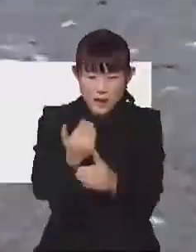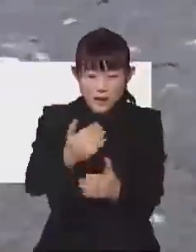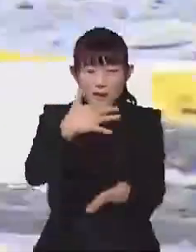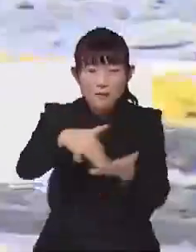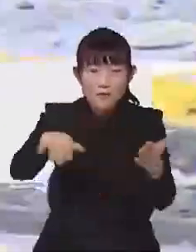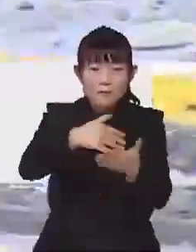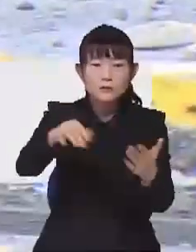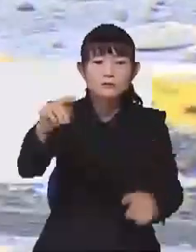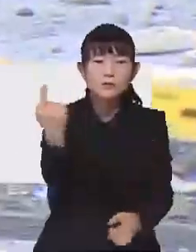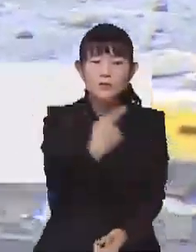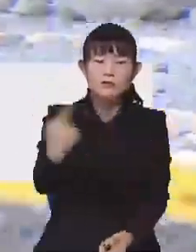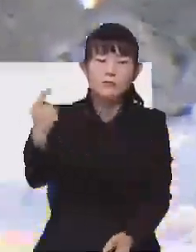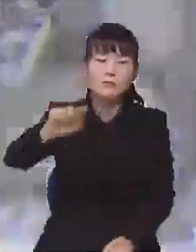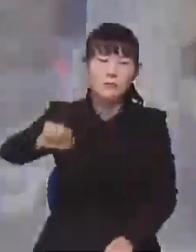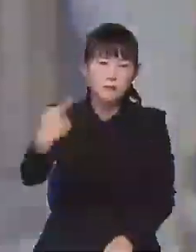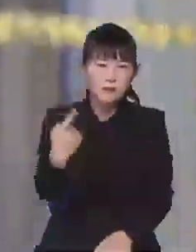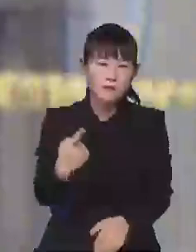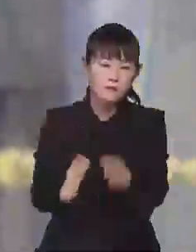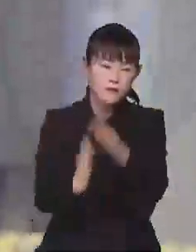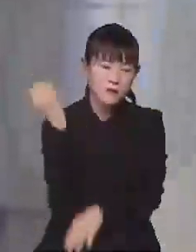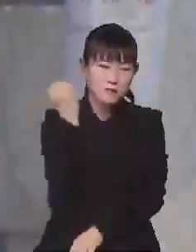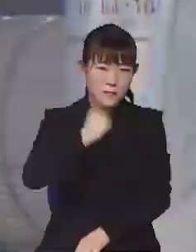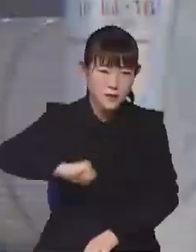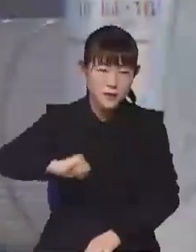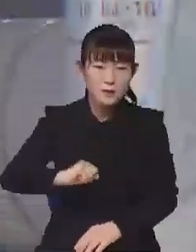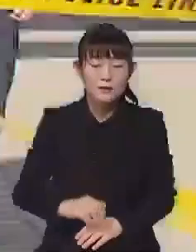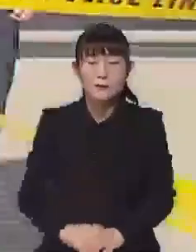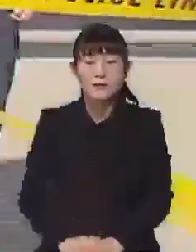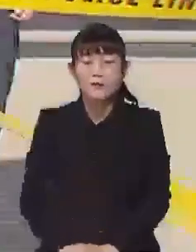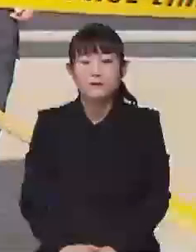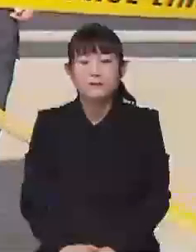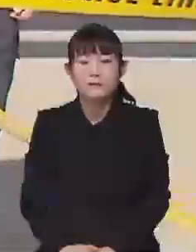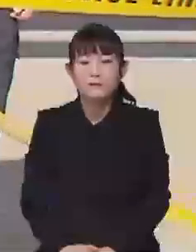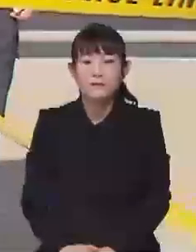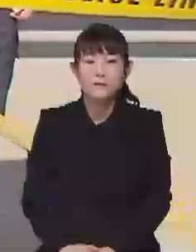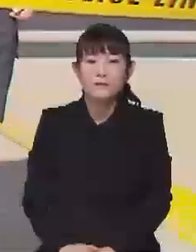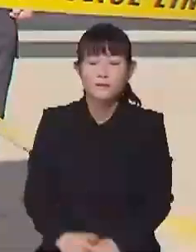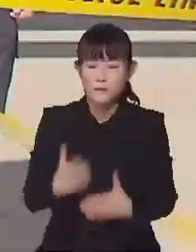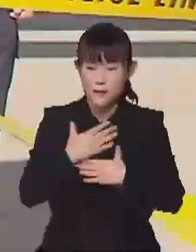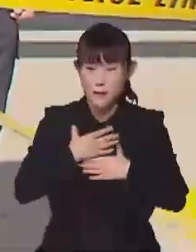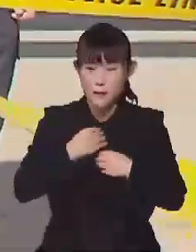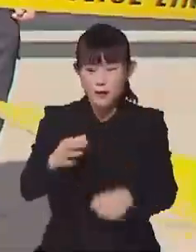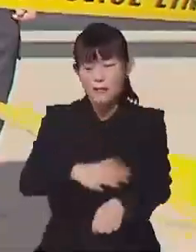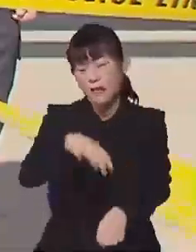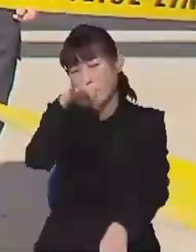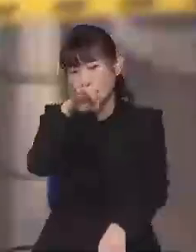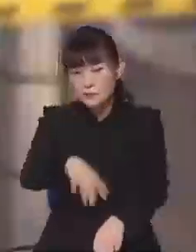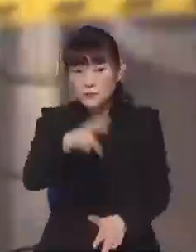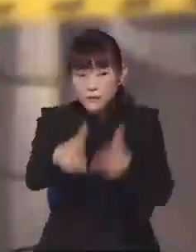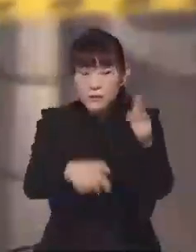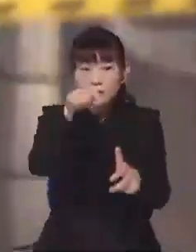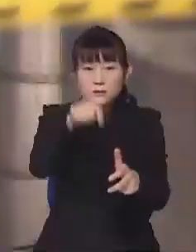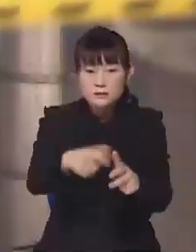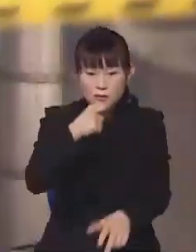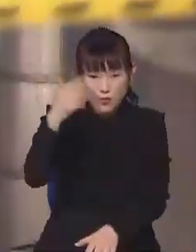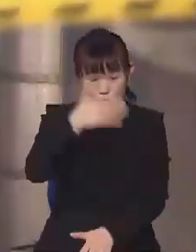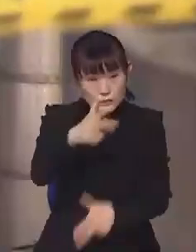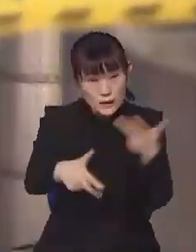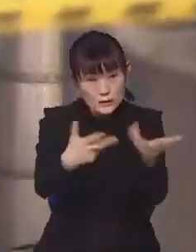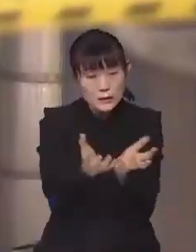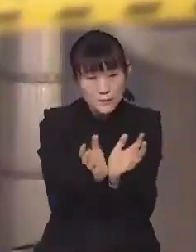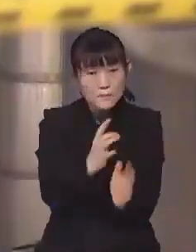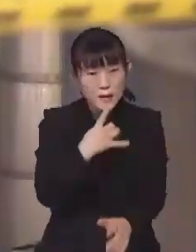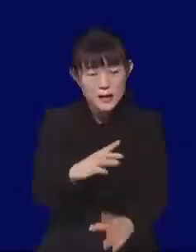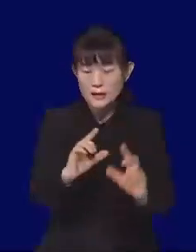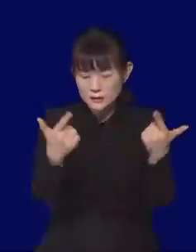사안이 적발될 정도로 안전관리는 허술했습니다. 이처럼 안전이 뒷전인 현장, 여수산단만의 이야기는